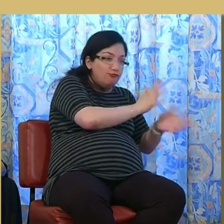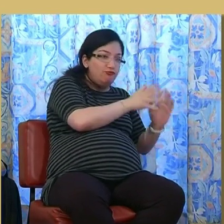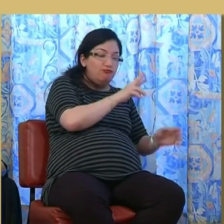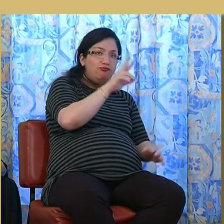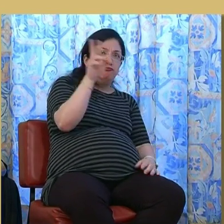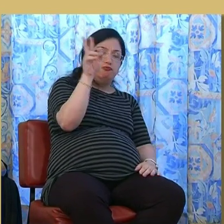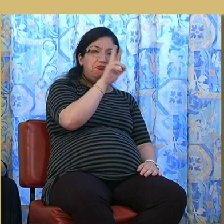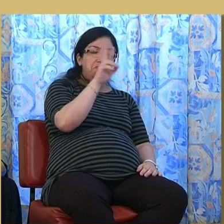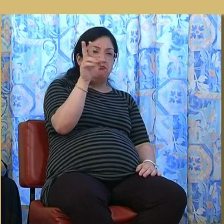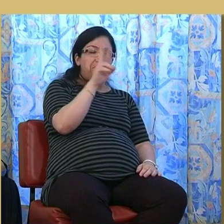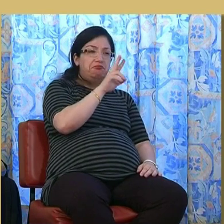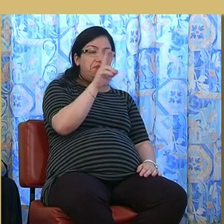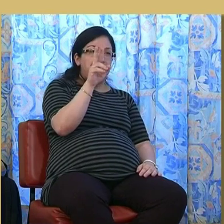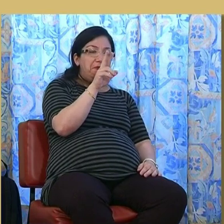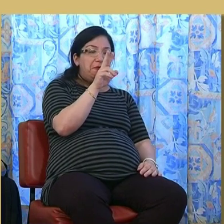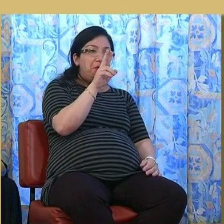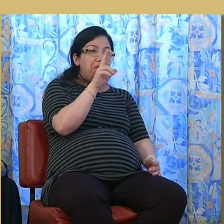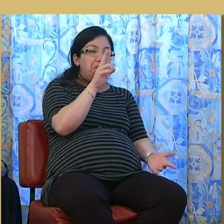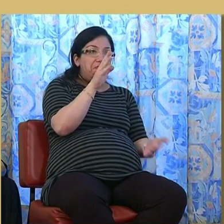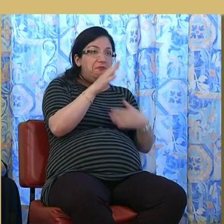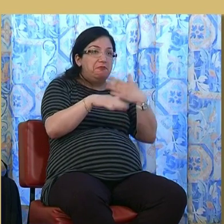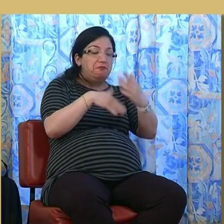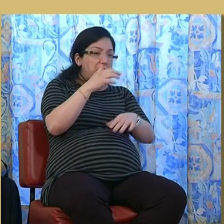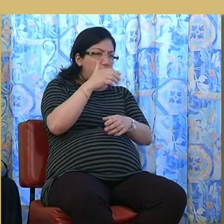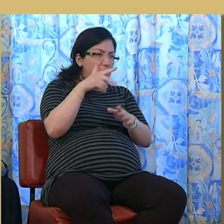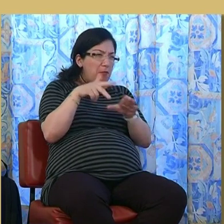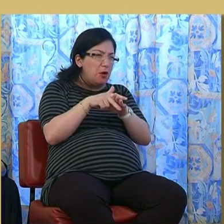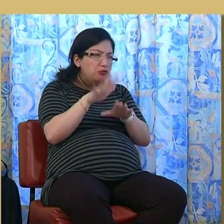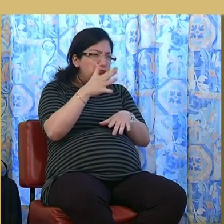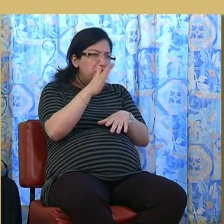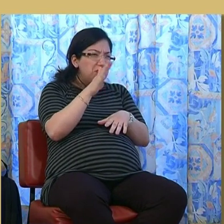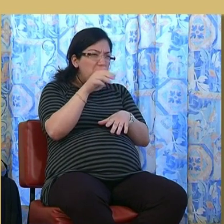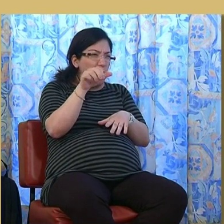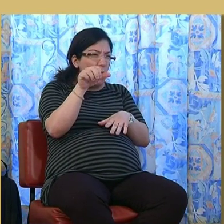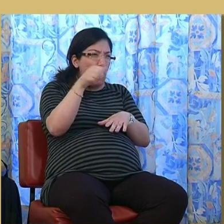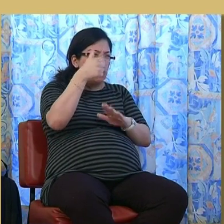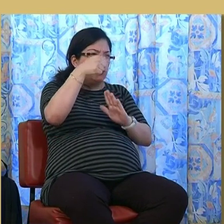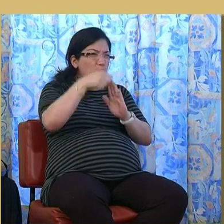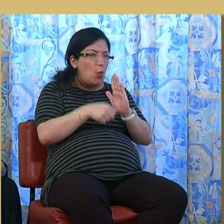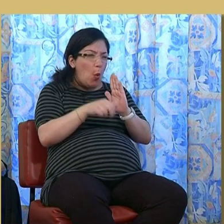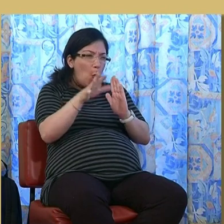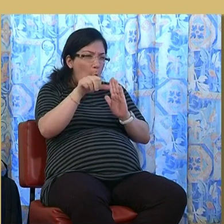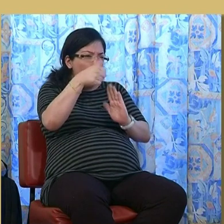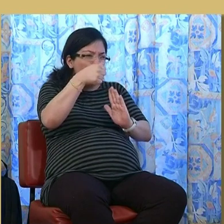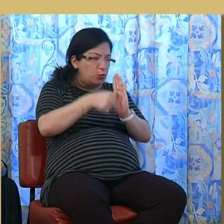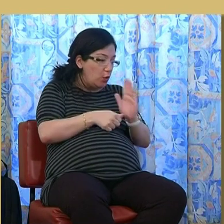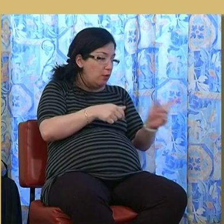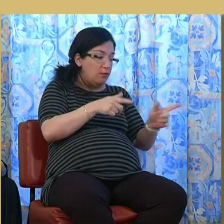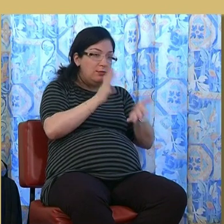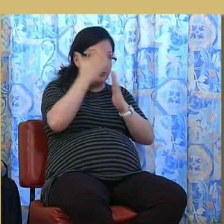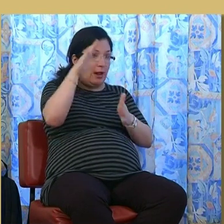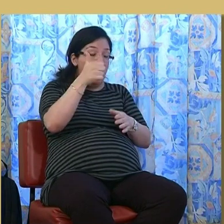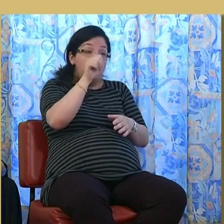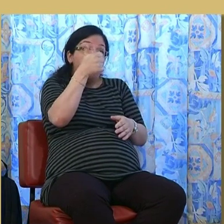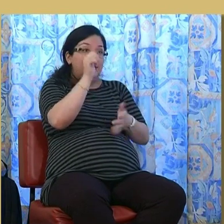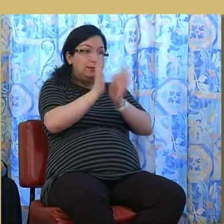la maison, il retrouvait la langue des signes, donc il était un peu entre les deux. Et au début, il était vraiment, il avait à 11